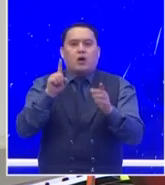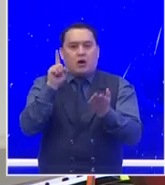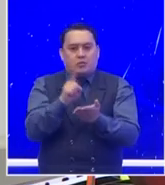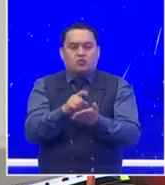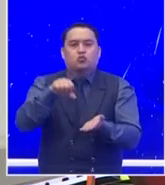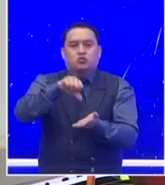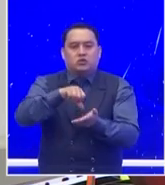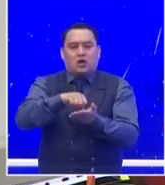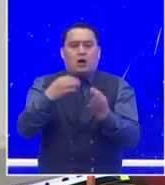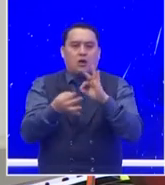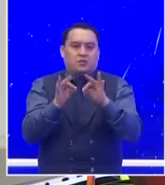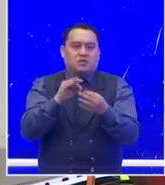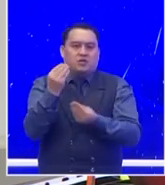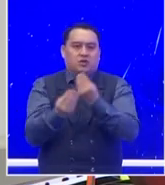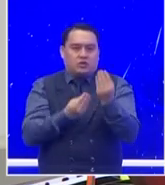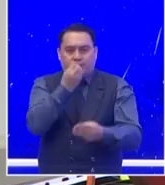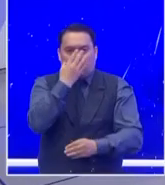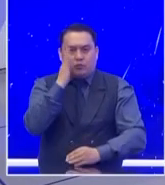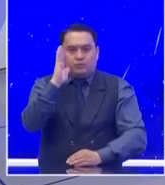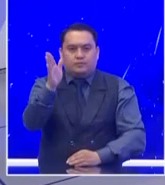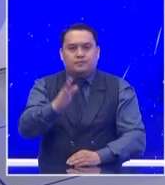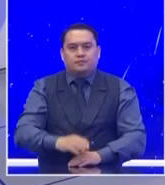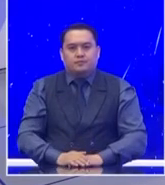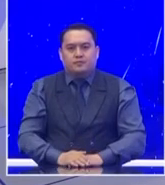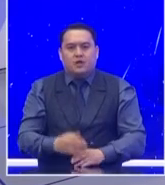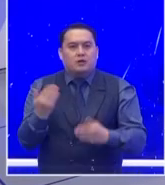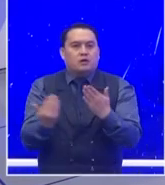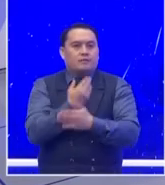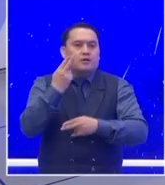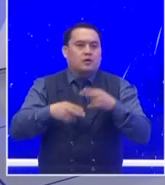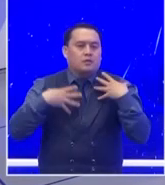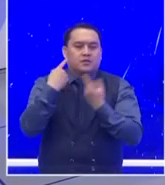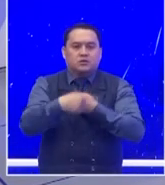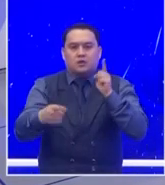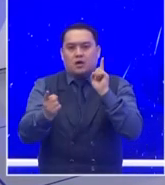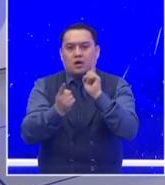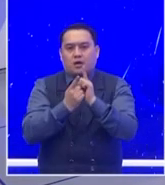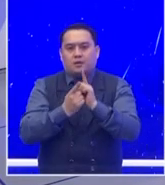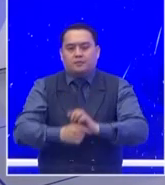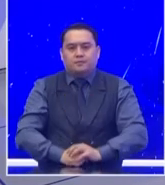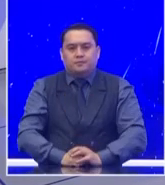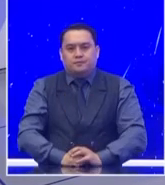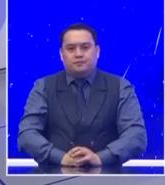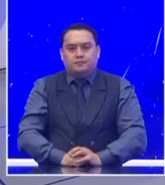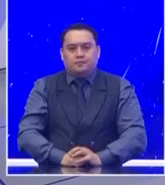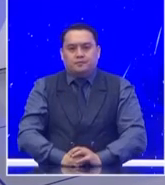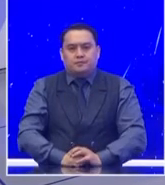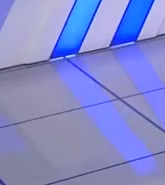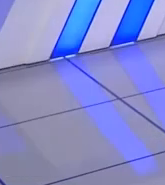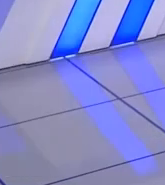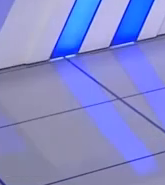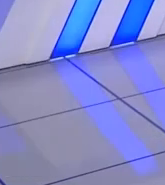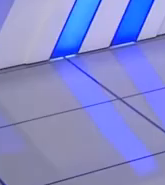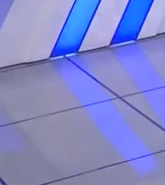квалифицировался на Олимпийские игры. Такими событиями был насыщен уходящий день. Спасибо за внимание. До свидания.